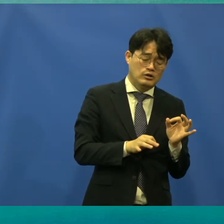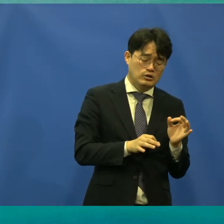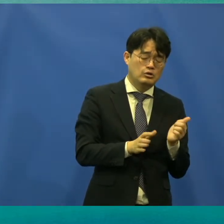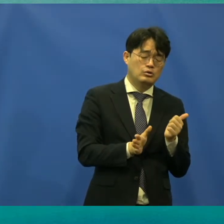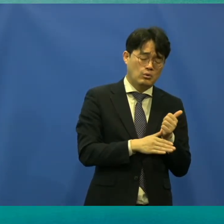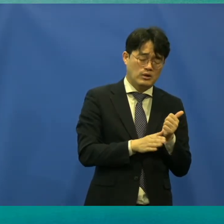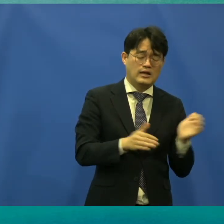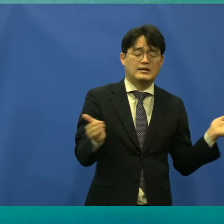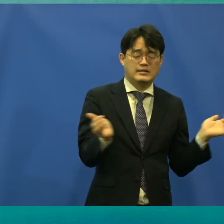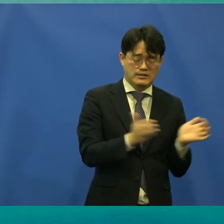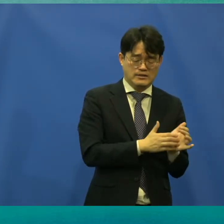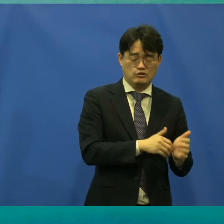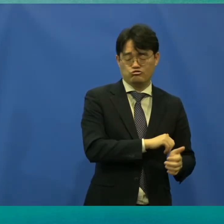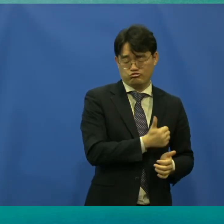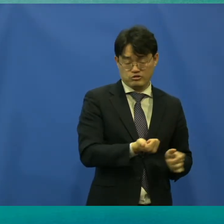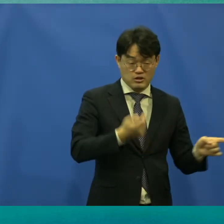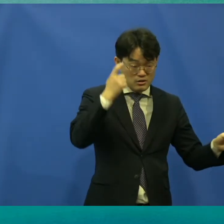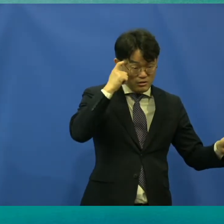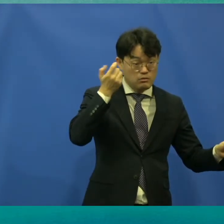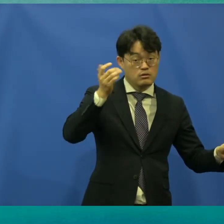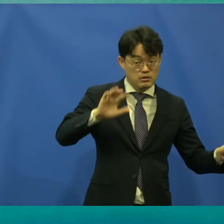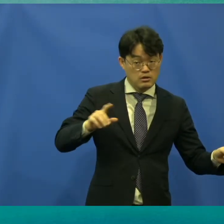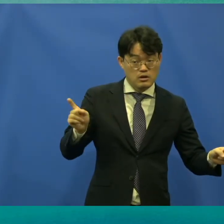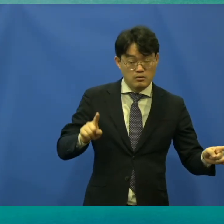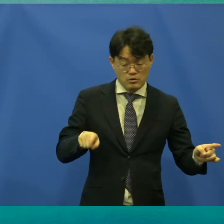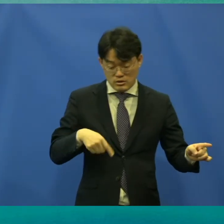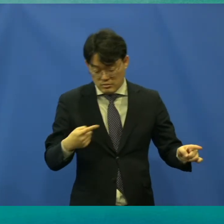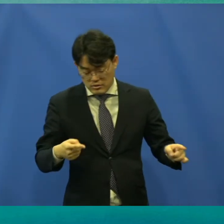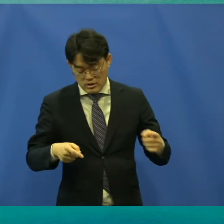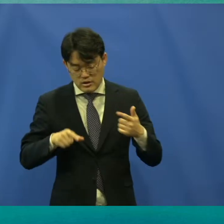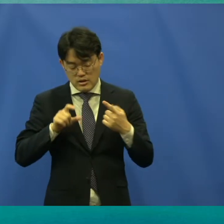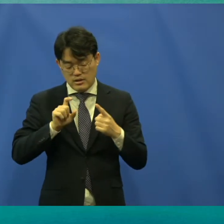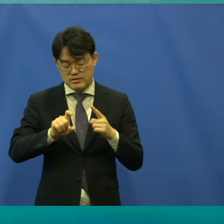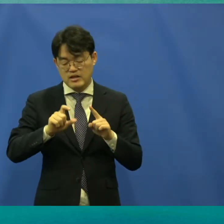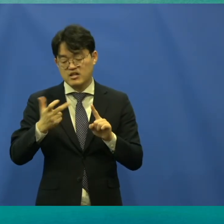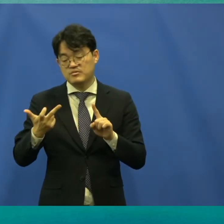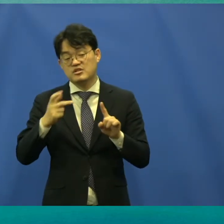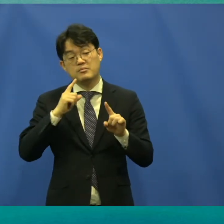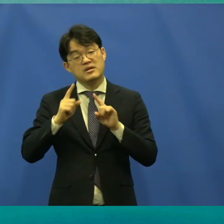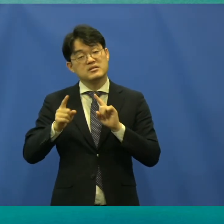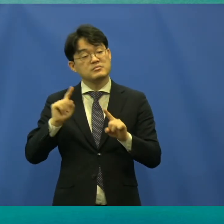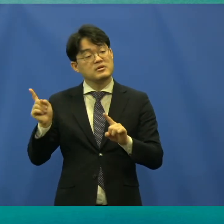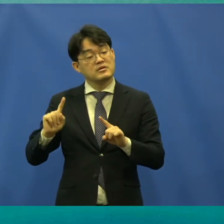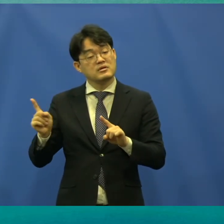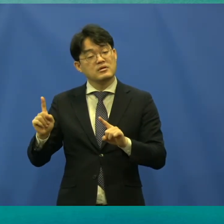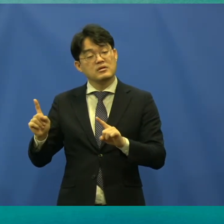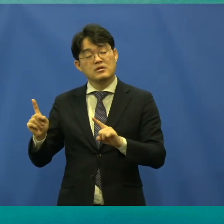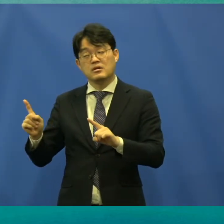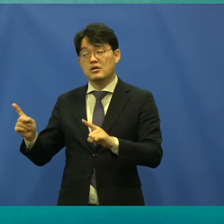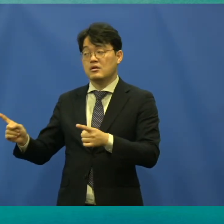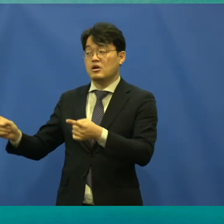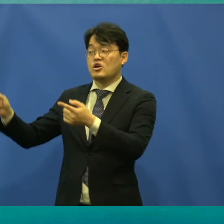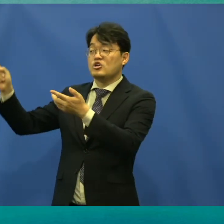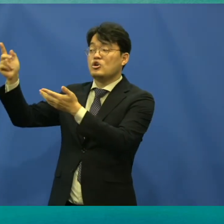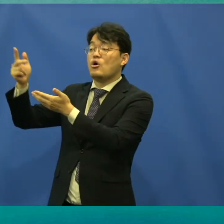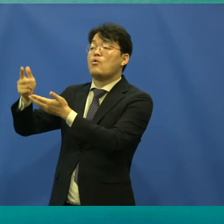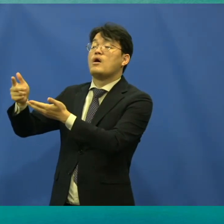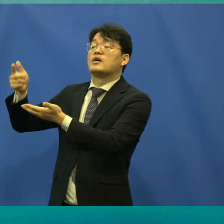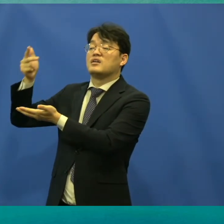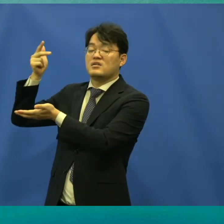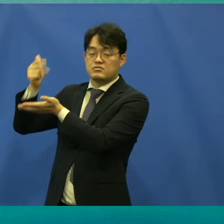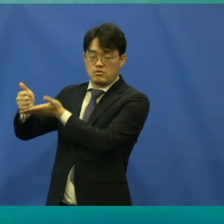여러분 이 요나서에서 여호와라는 단어가 몇 번 나오는가 세어본 분이 계십니까?